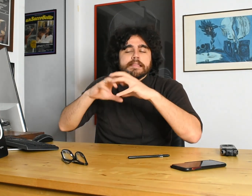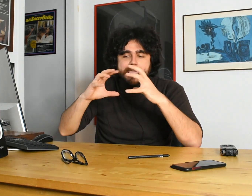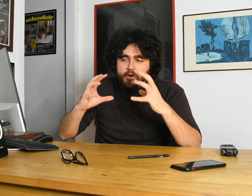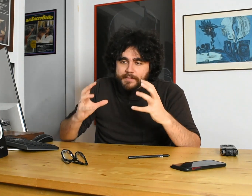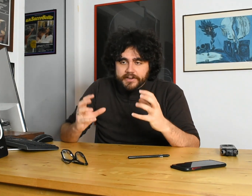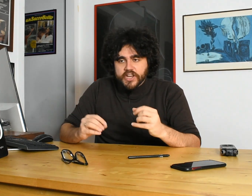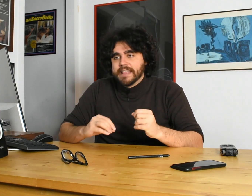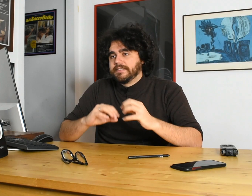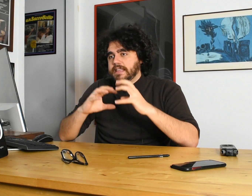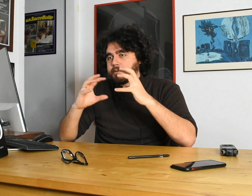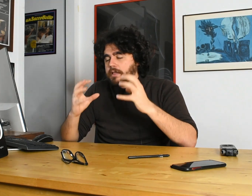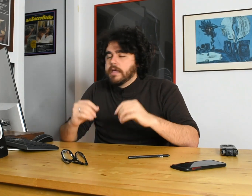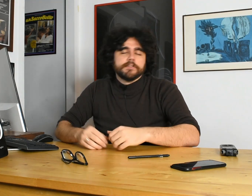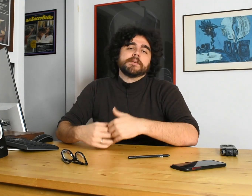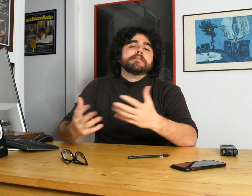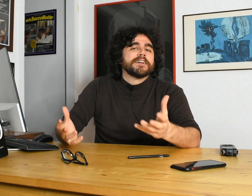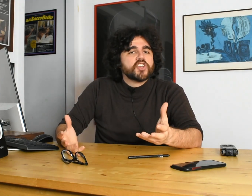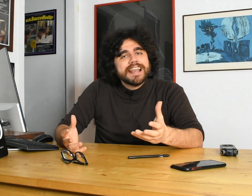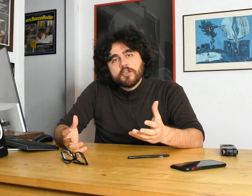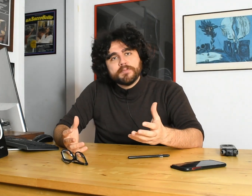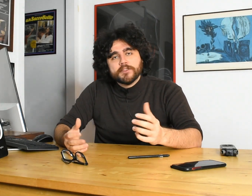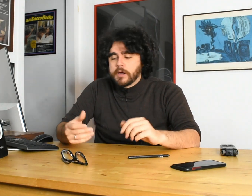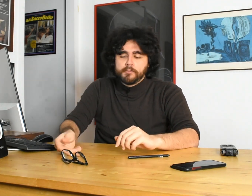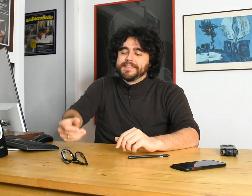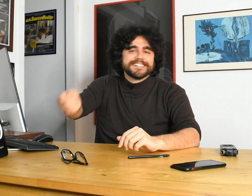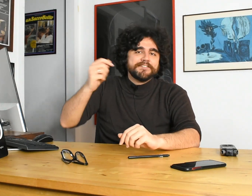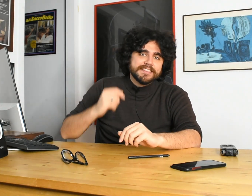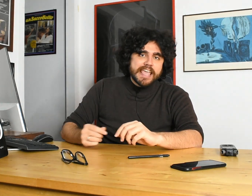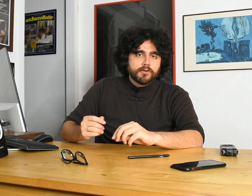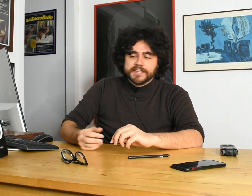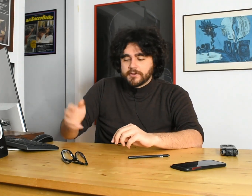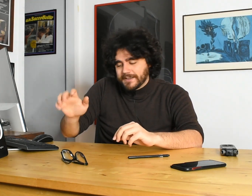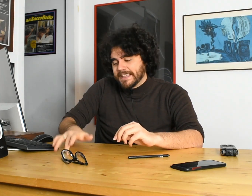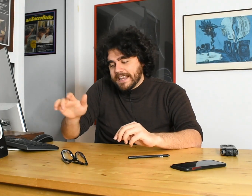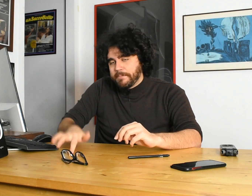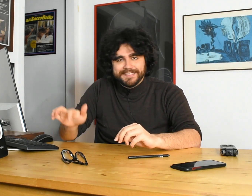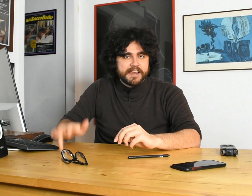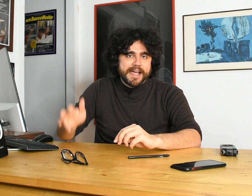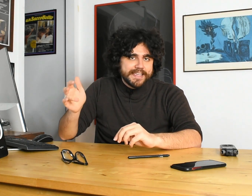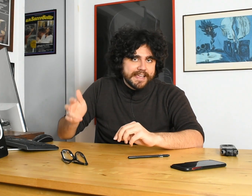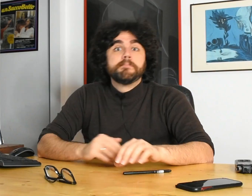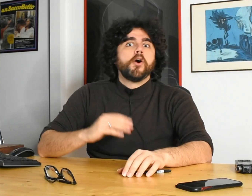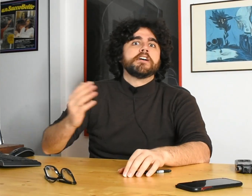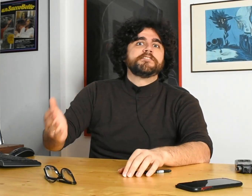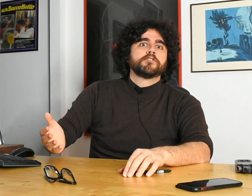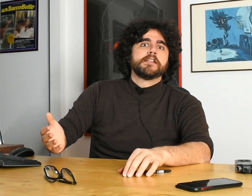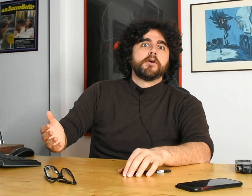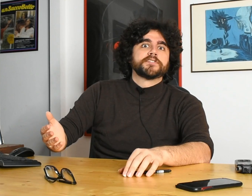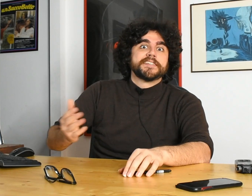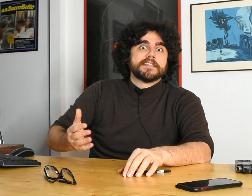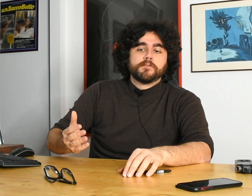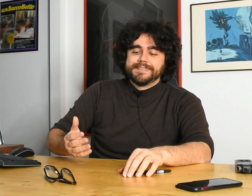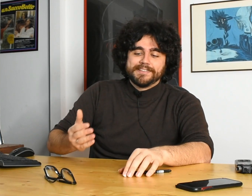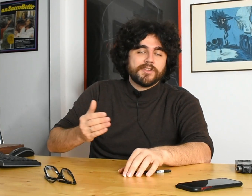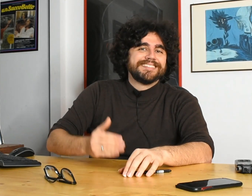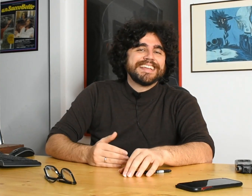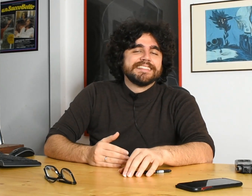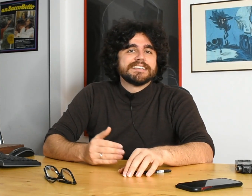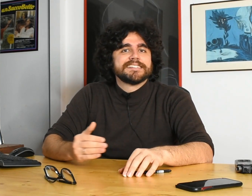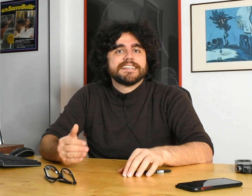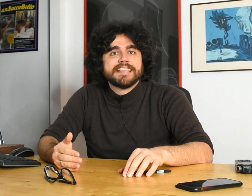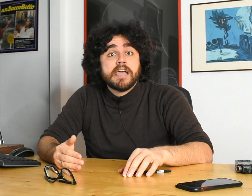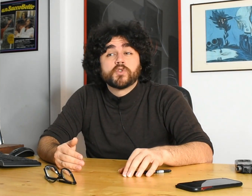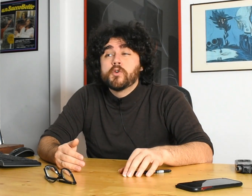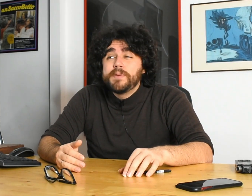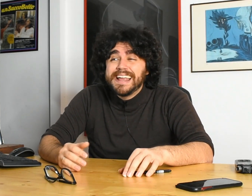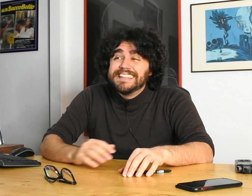appunto dei commercianti, il macellaio pino che può prendersi 20 euro senza dover stare lì a battere macchina. Poi il fatto che il POS sia stato aumentato da 30